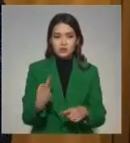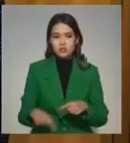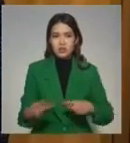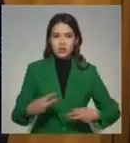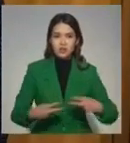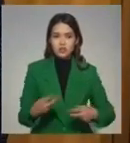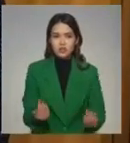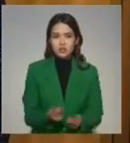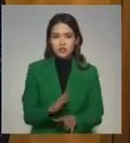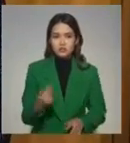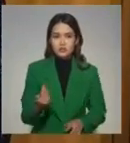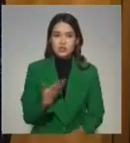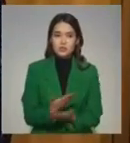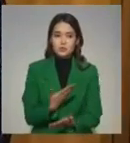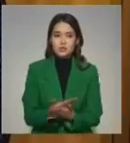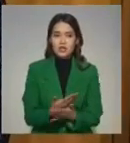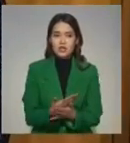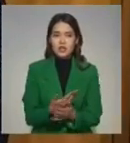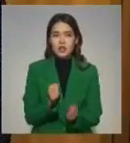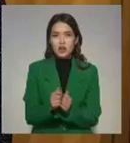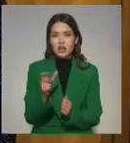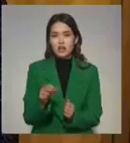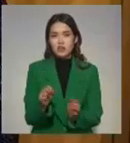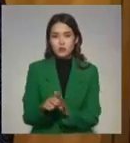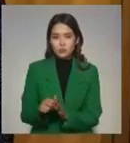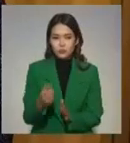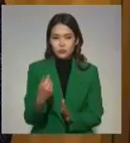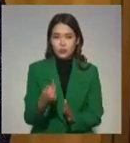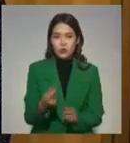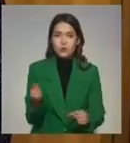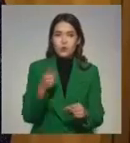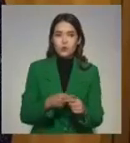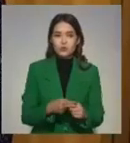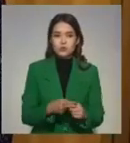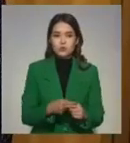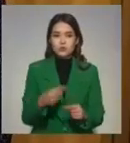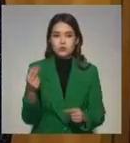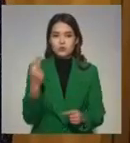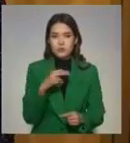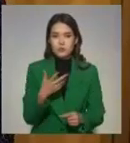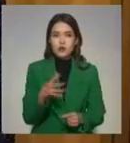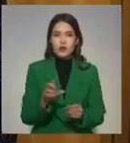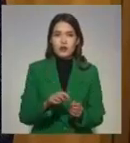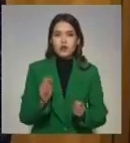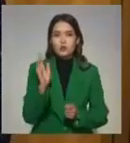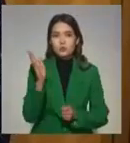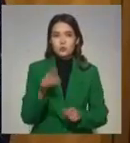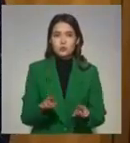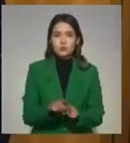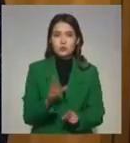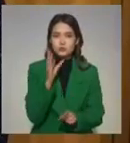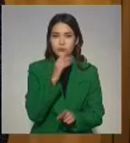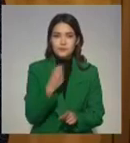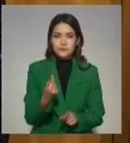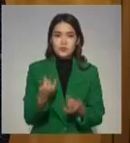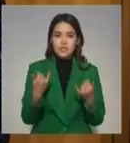жақта. Мысалы келтірсек, Айыртауский район жақта охотниктар елікке охотаға шығып 6 жылға сотталып атыр. Мен